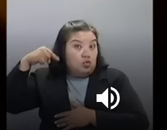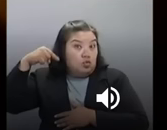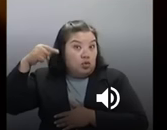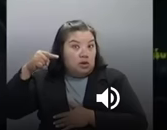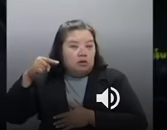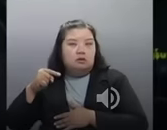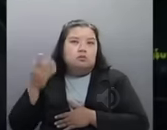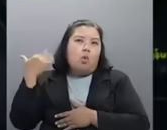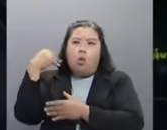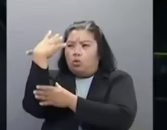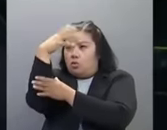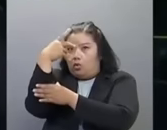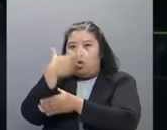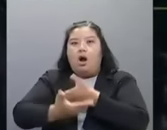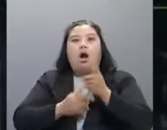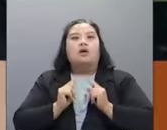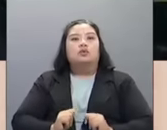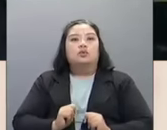ผ่นนี้ ปี